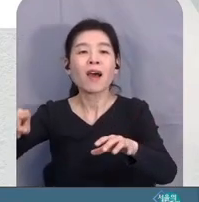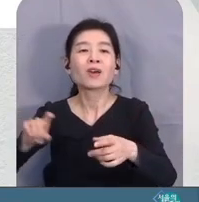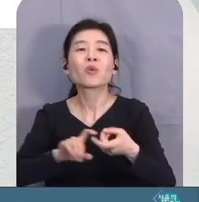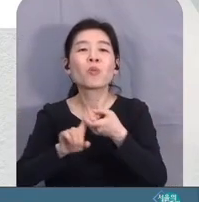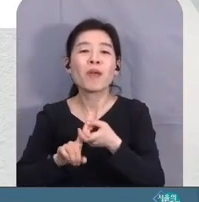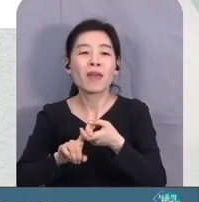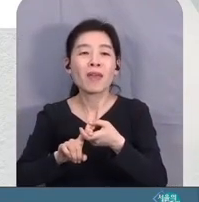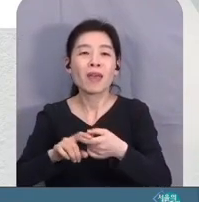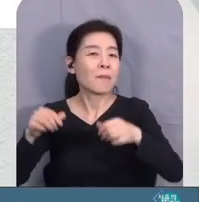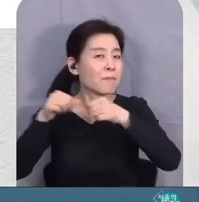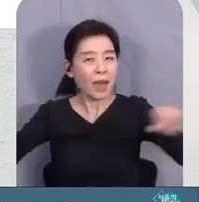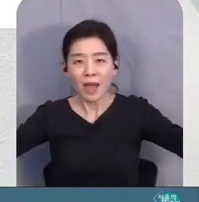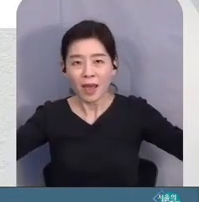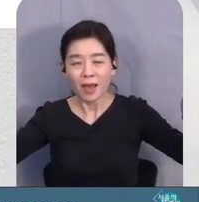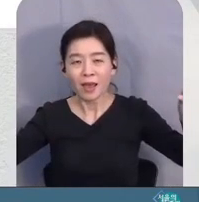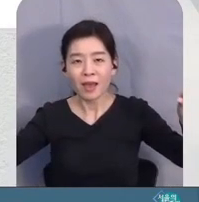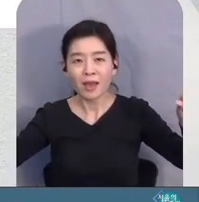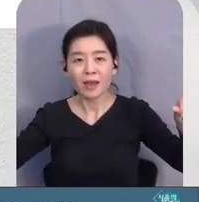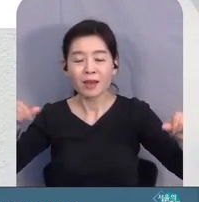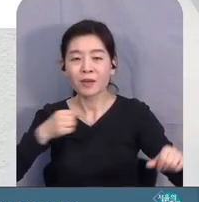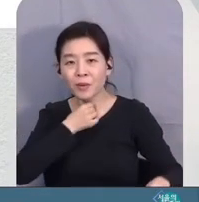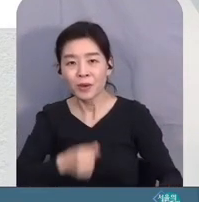이거 깨자.